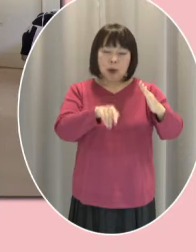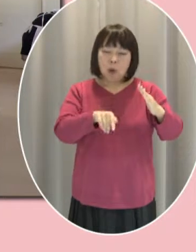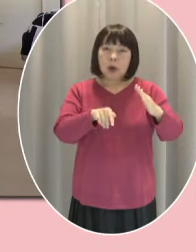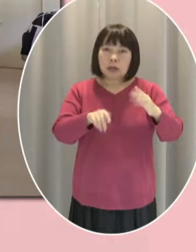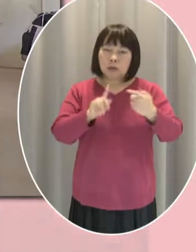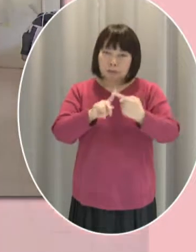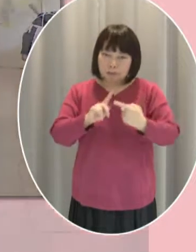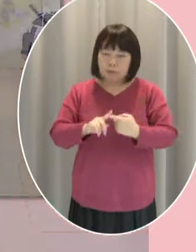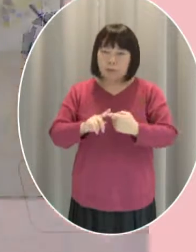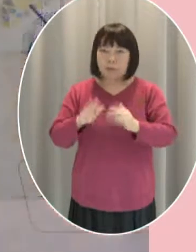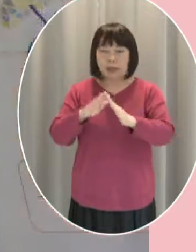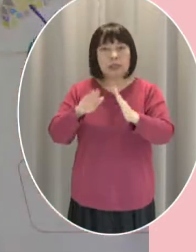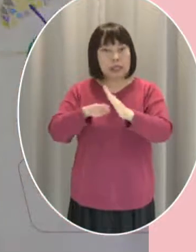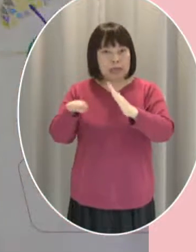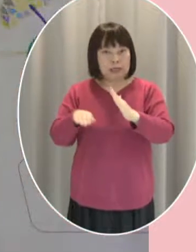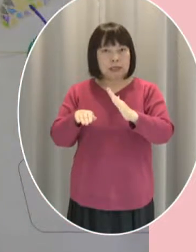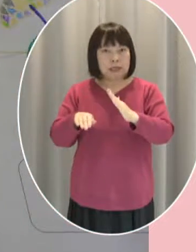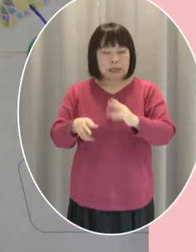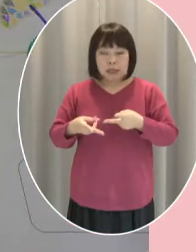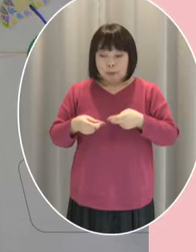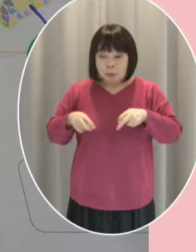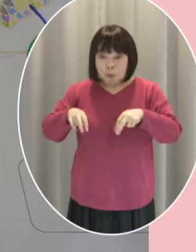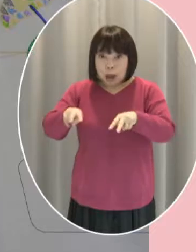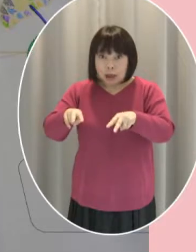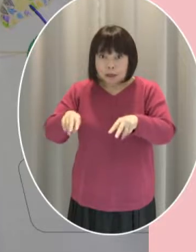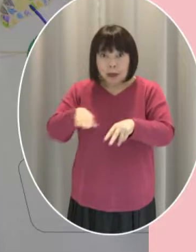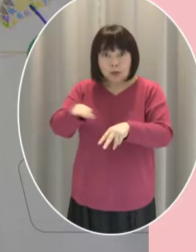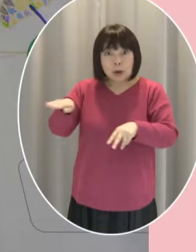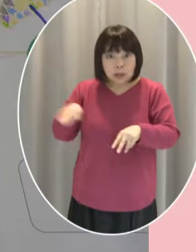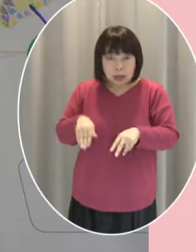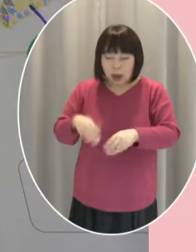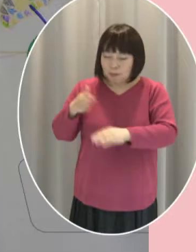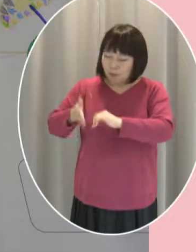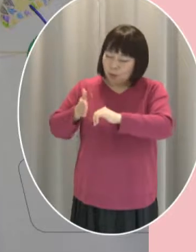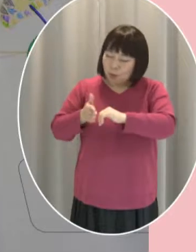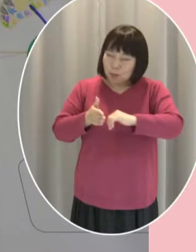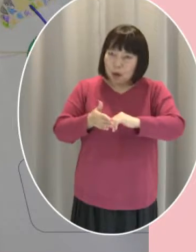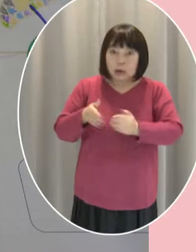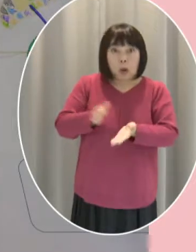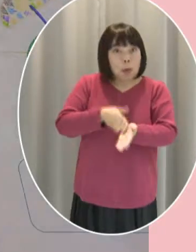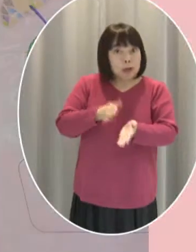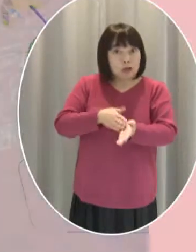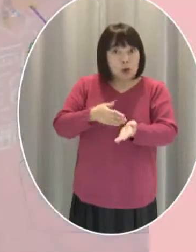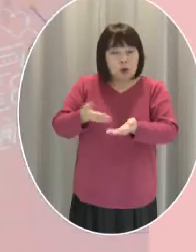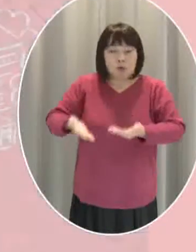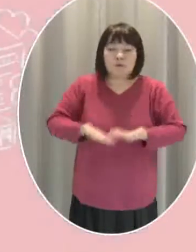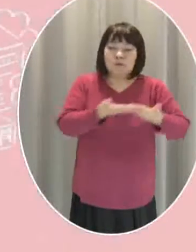の方などにボランティアが調理したお弁当をお届けするサービスです